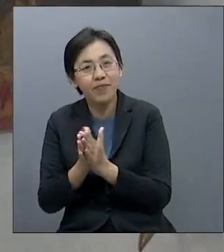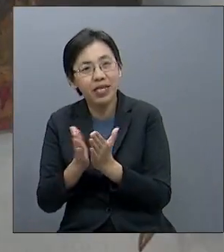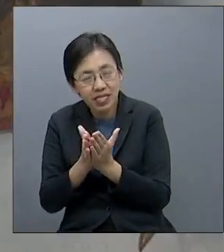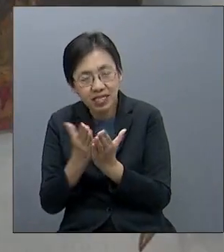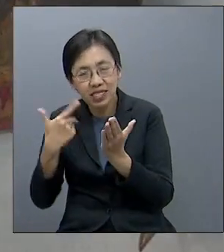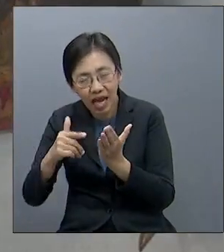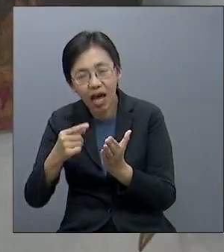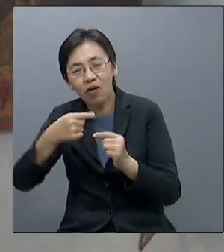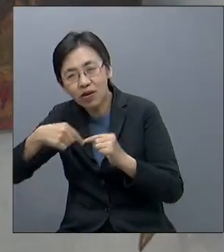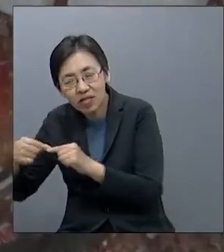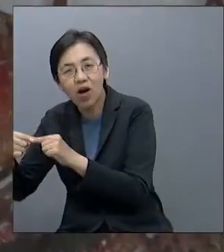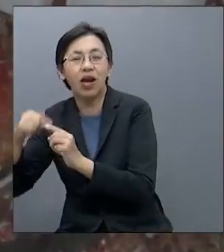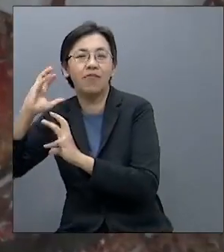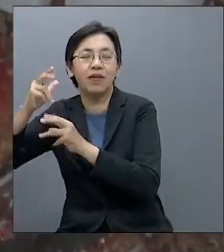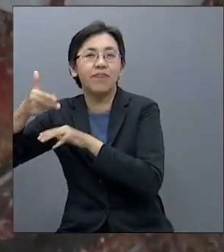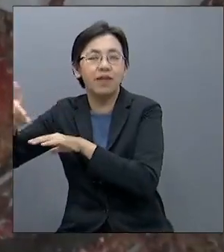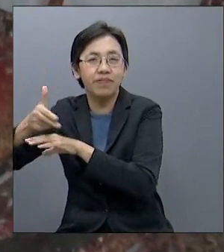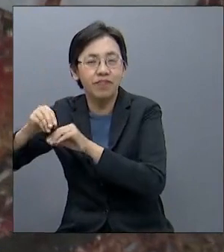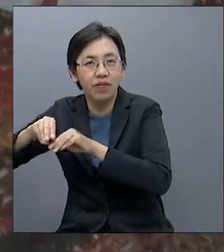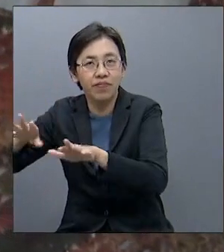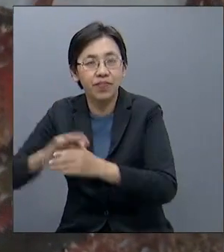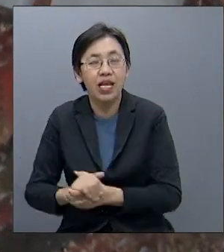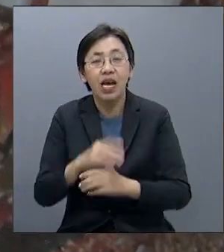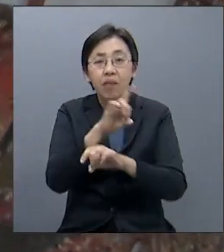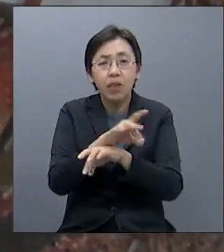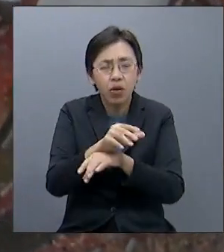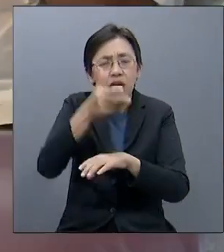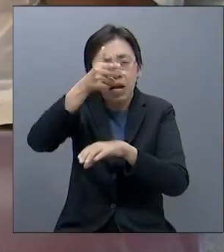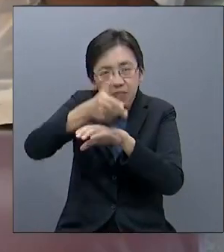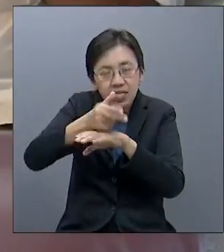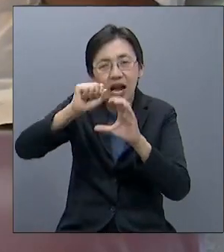ทั้งย่านเก่าเมืองเพชรยังเป็นฉากถ่ายทำหลายเรื่องค่ะ